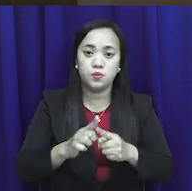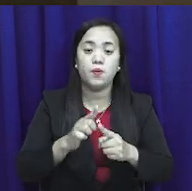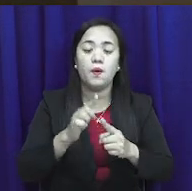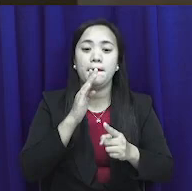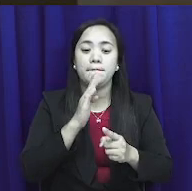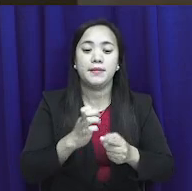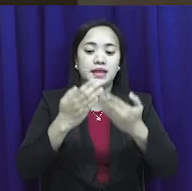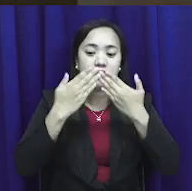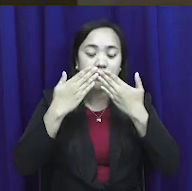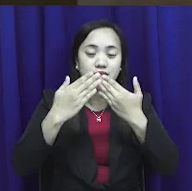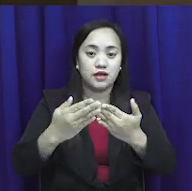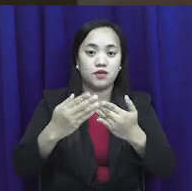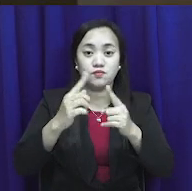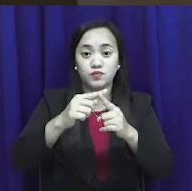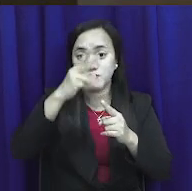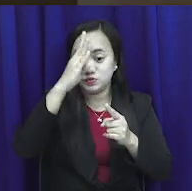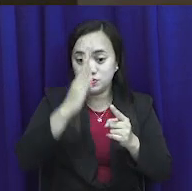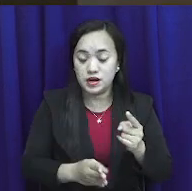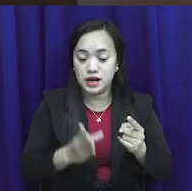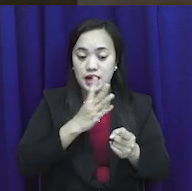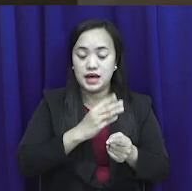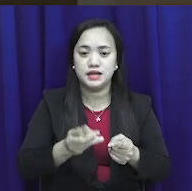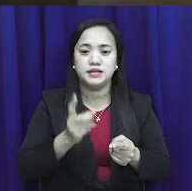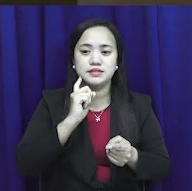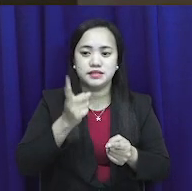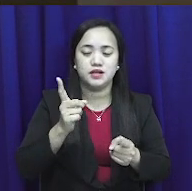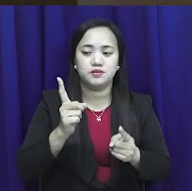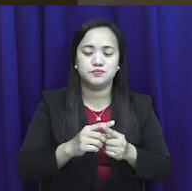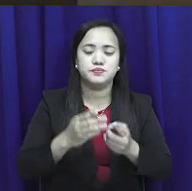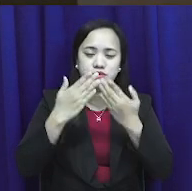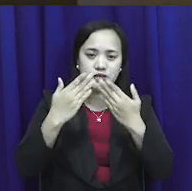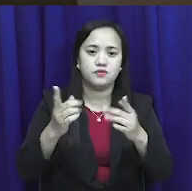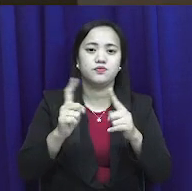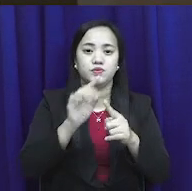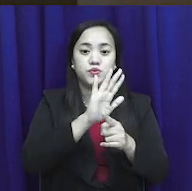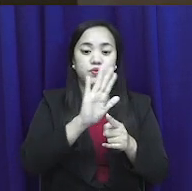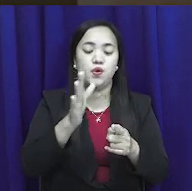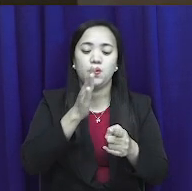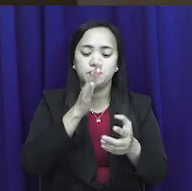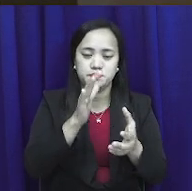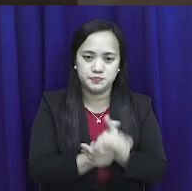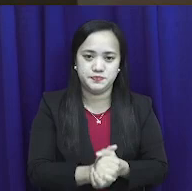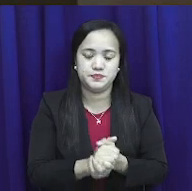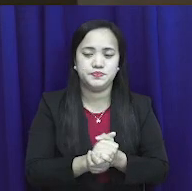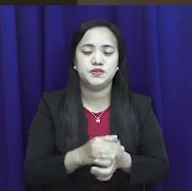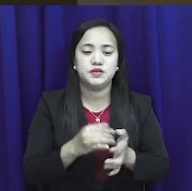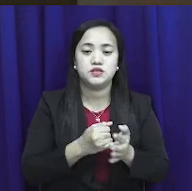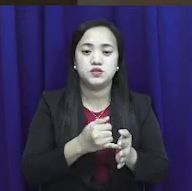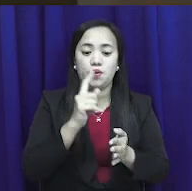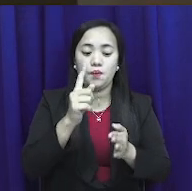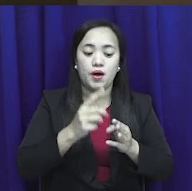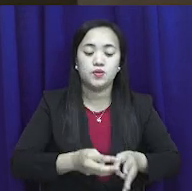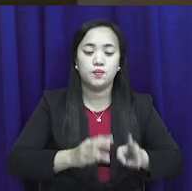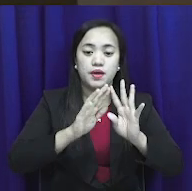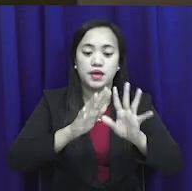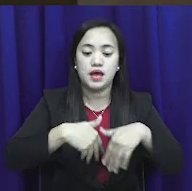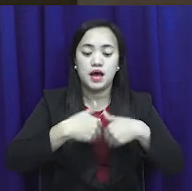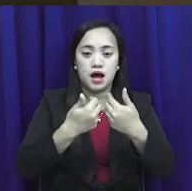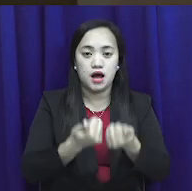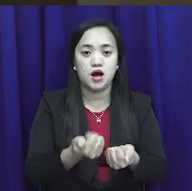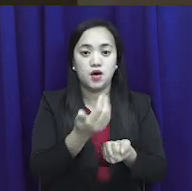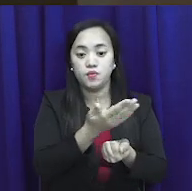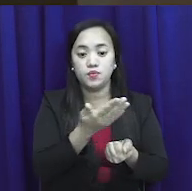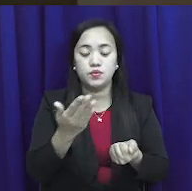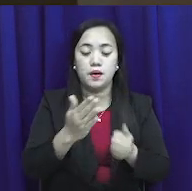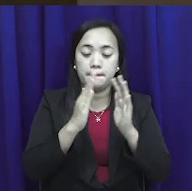yung asawa mo ngayon balik tayo sa inyo mga Wives ganun din po you see it's one way how your husband